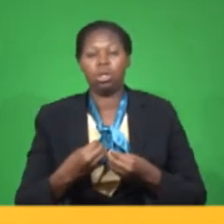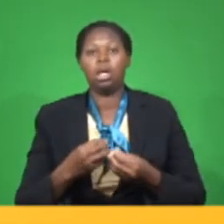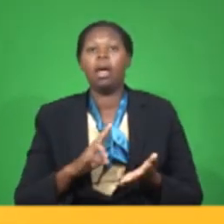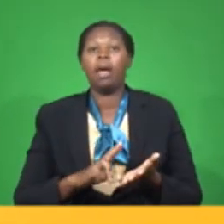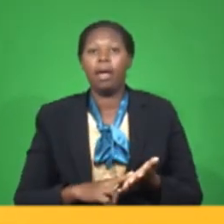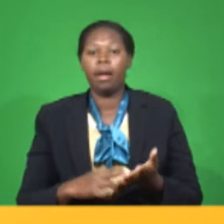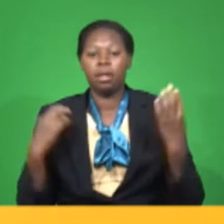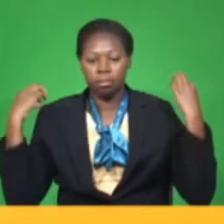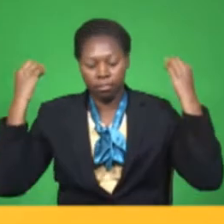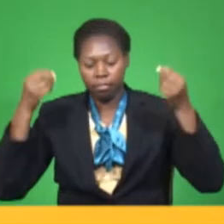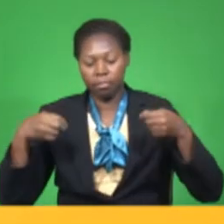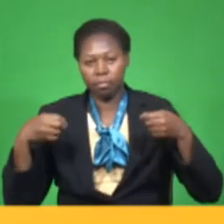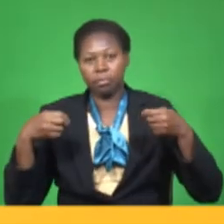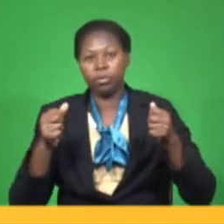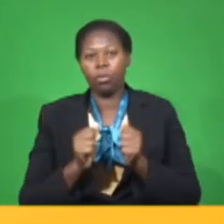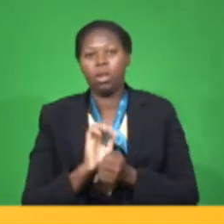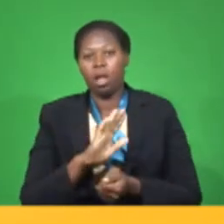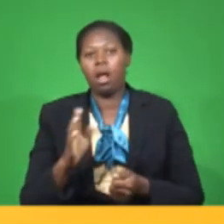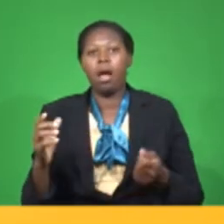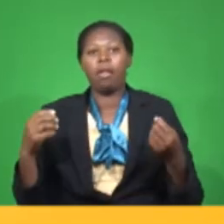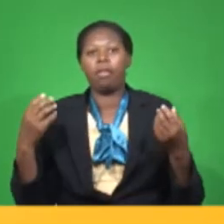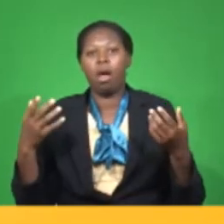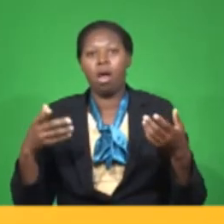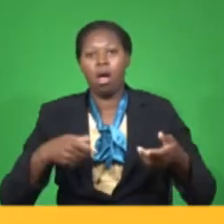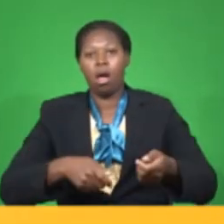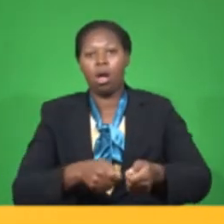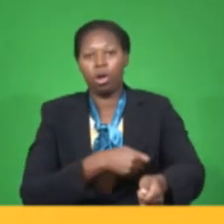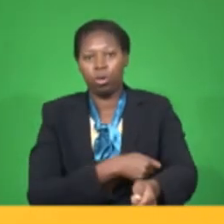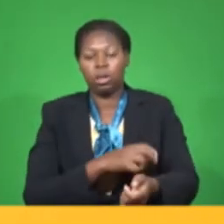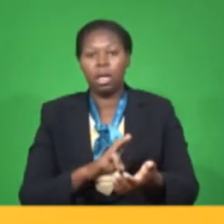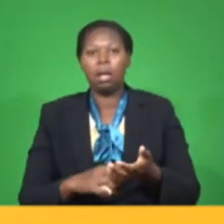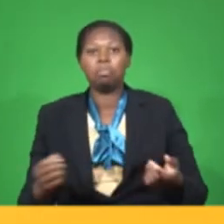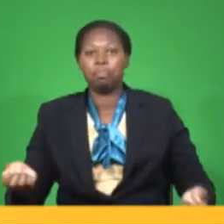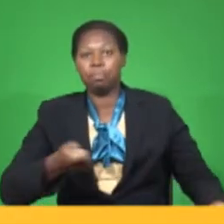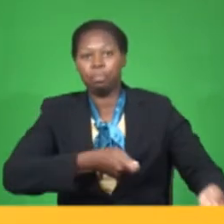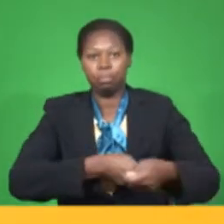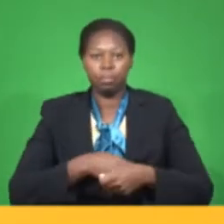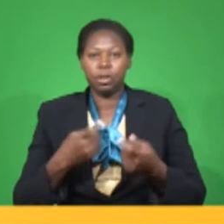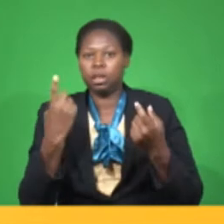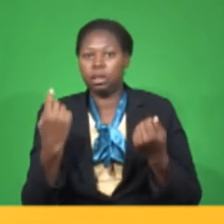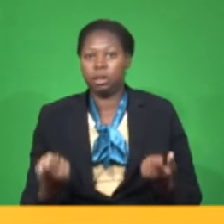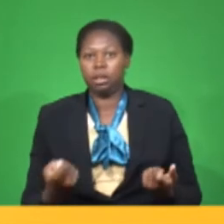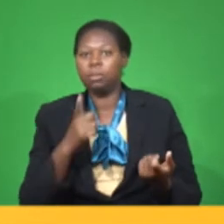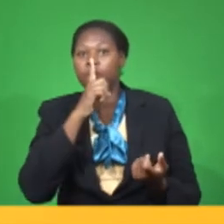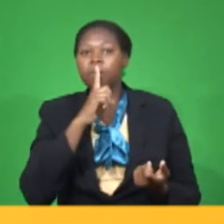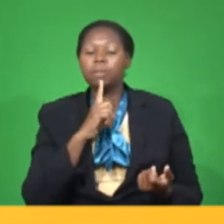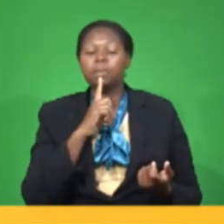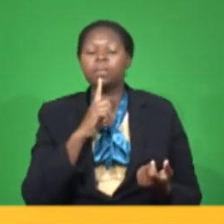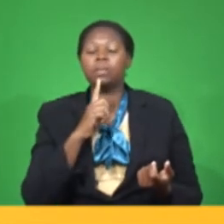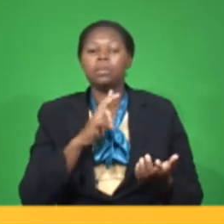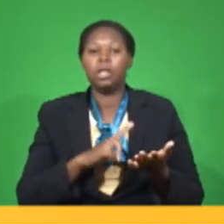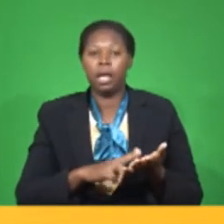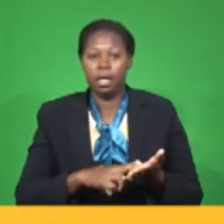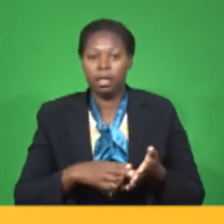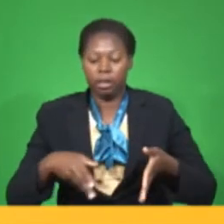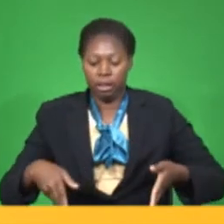akazviputira akagara pasuo reEnaimi guta riri panzira inoenda Timna. Nokuti wakanga aona kuti Shera wakura